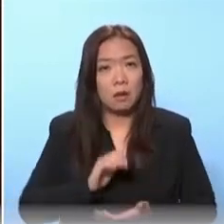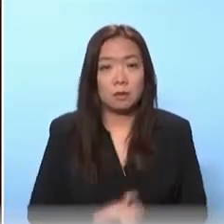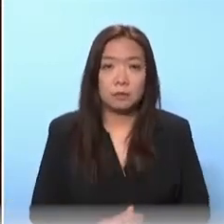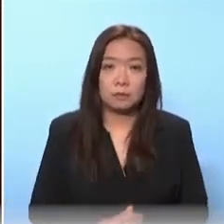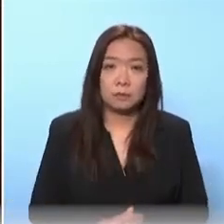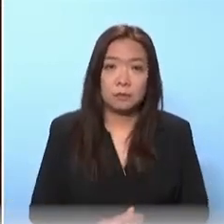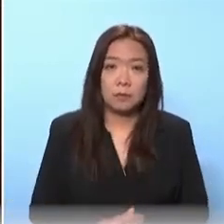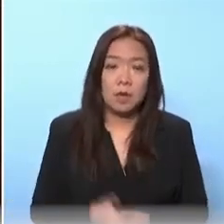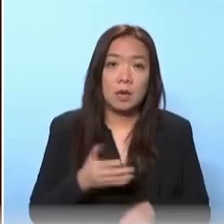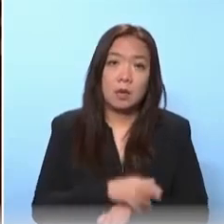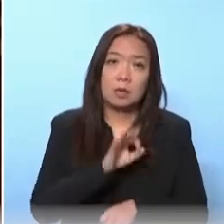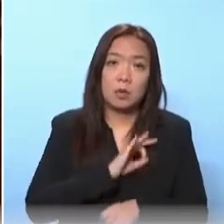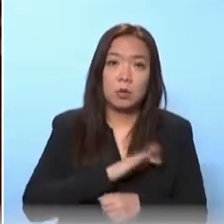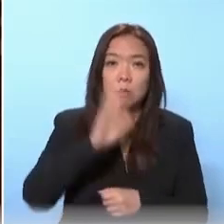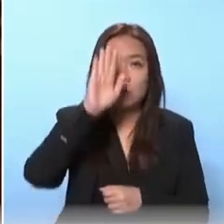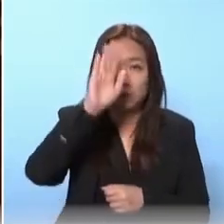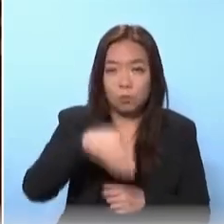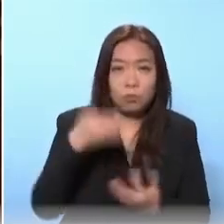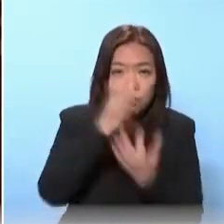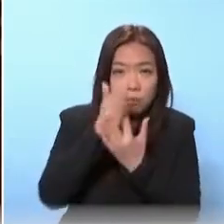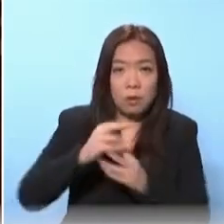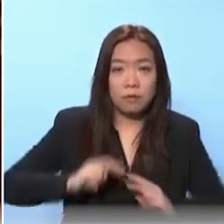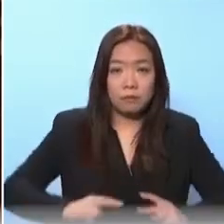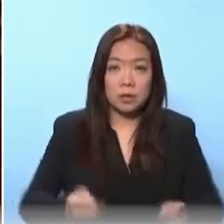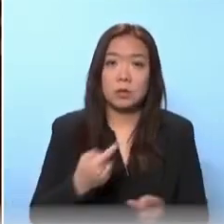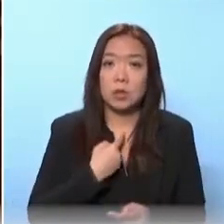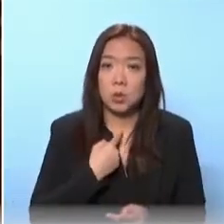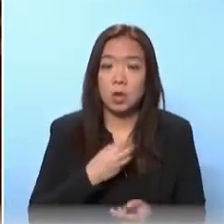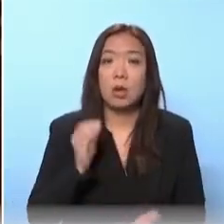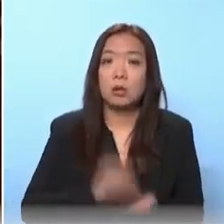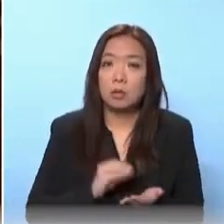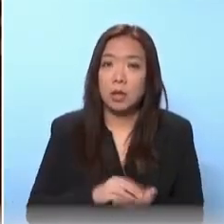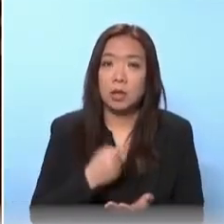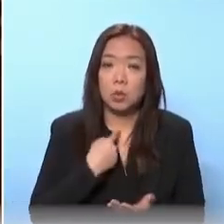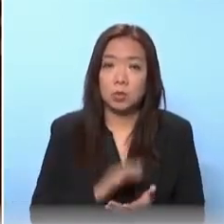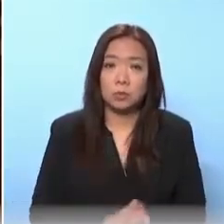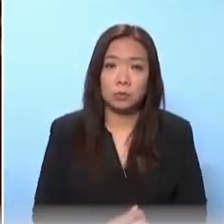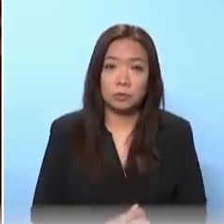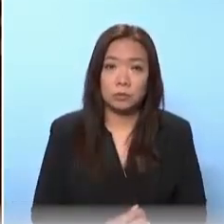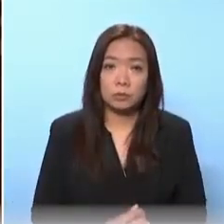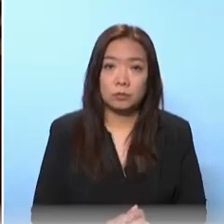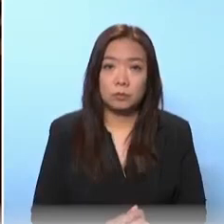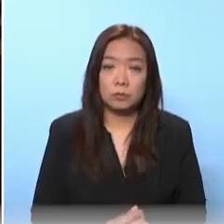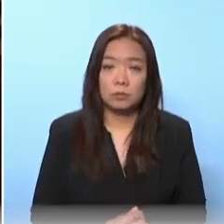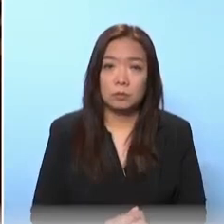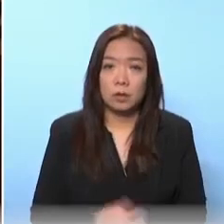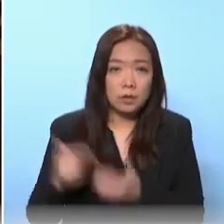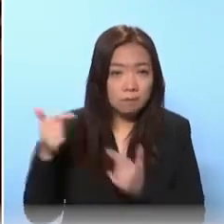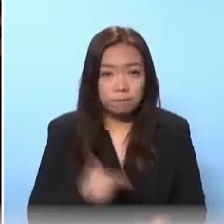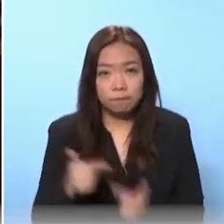個社會要朝向積極地去發展，就必須要一套可以不斷注入動